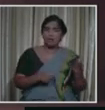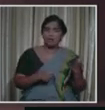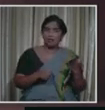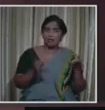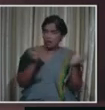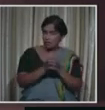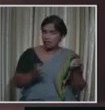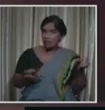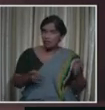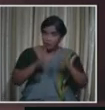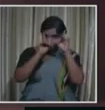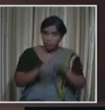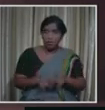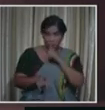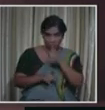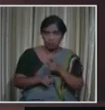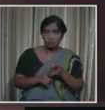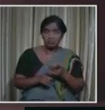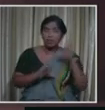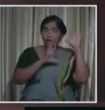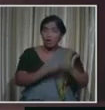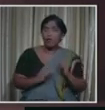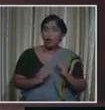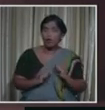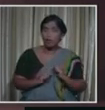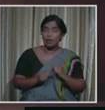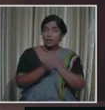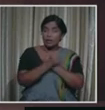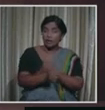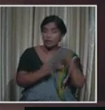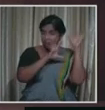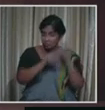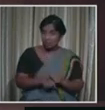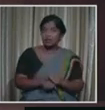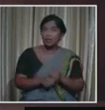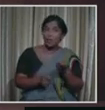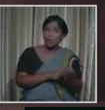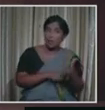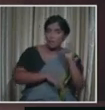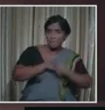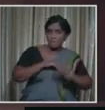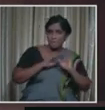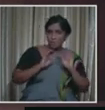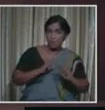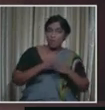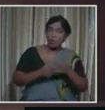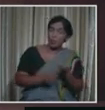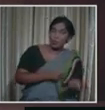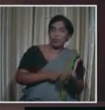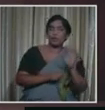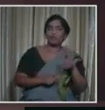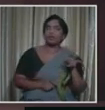Kandaiam. Meme mana meme katakan? Kena lama katakan. Hira karuan kena apa? Tinta. Paharadin salasum kara. Dikadam paharadin petanggat